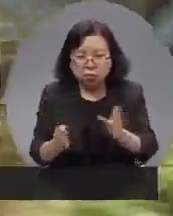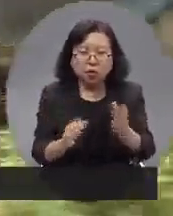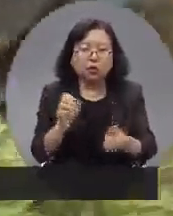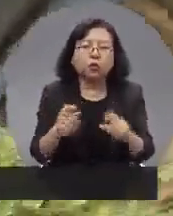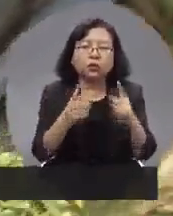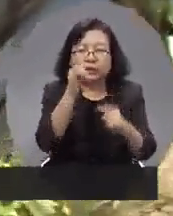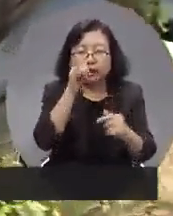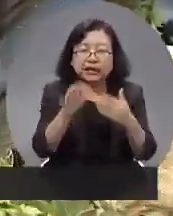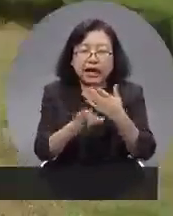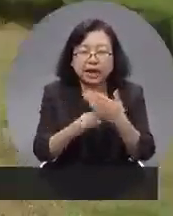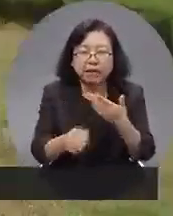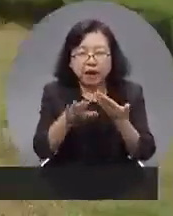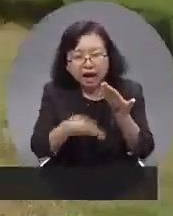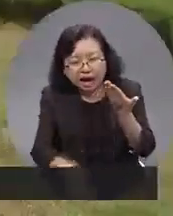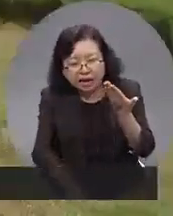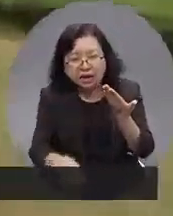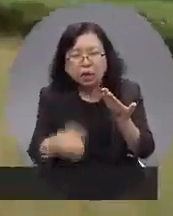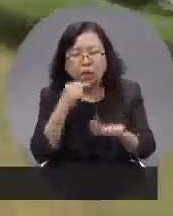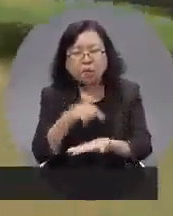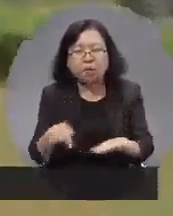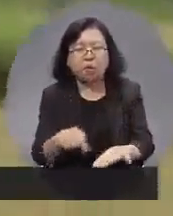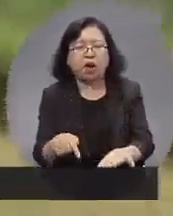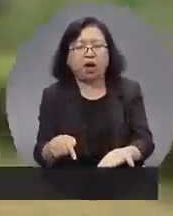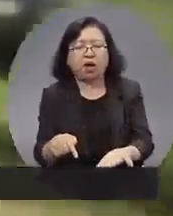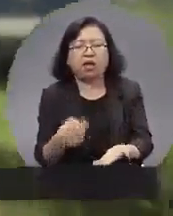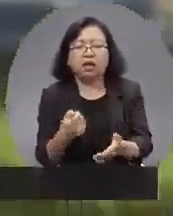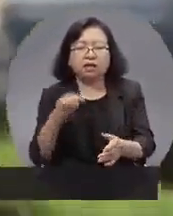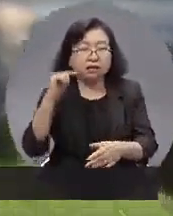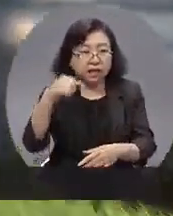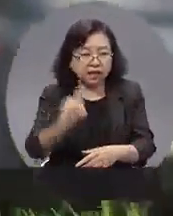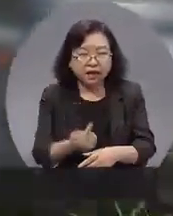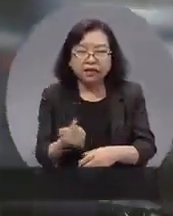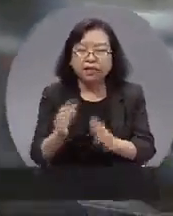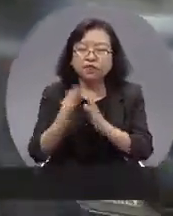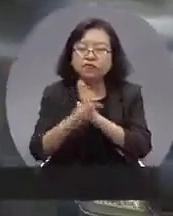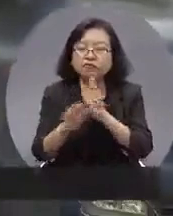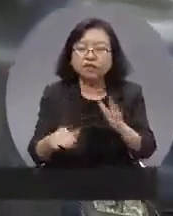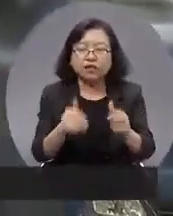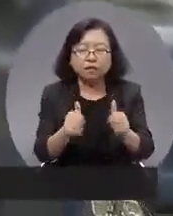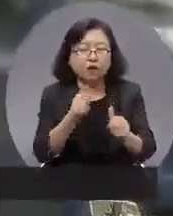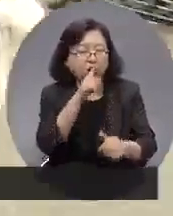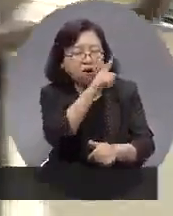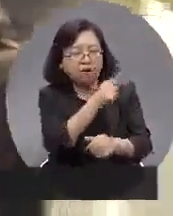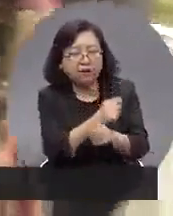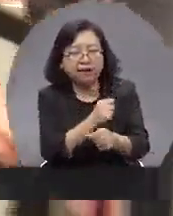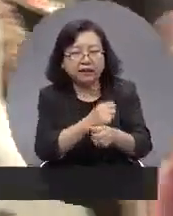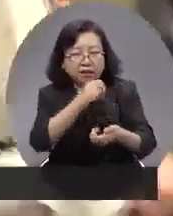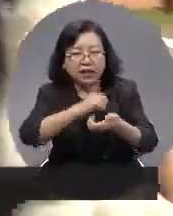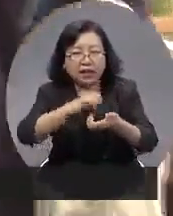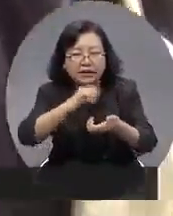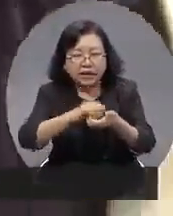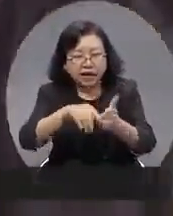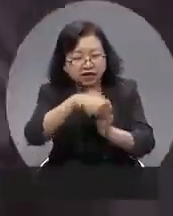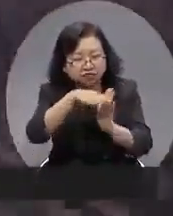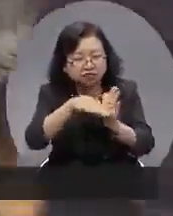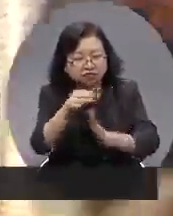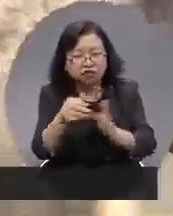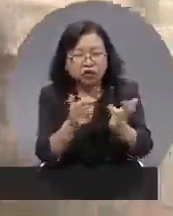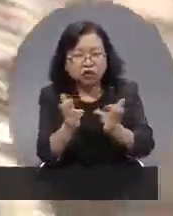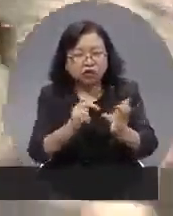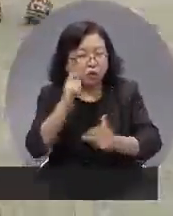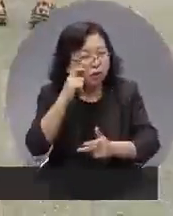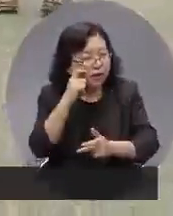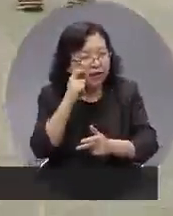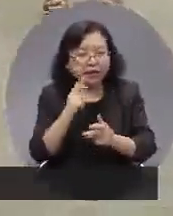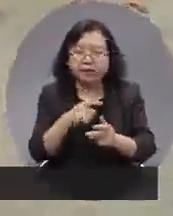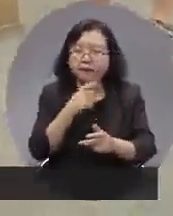발생했습니다. 이후 주민들이 제기한 민사소송에선 홍수위 제한 수위를 초과한 운영이 수해로 이어졌다는 인과관계를 찾을